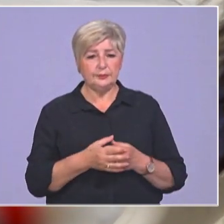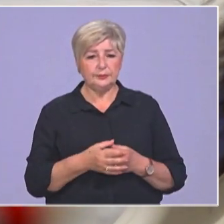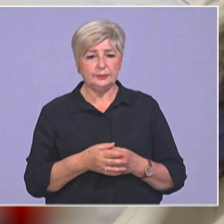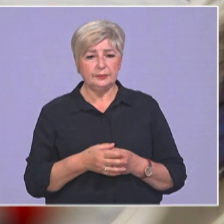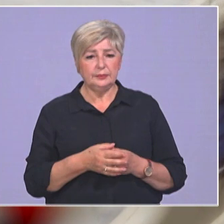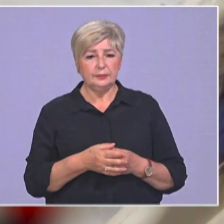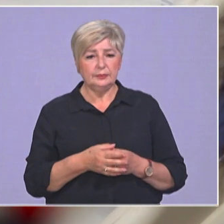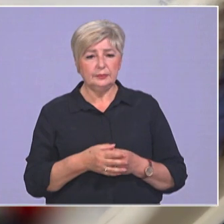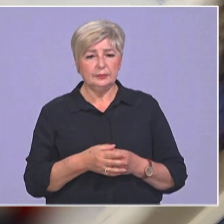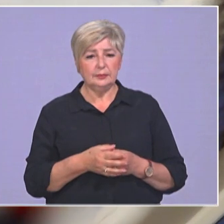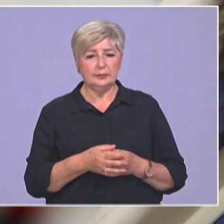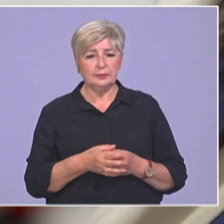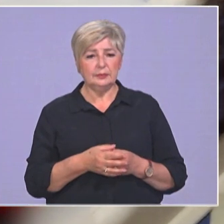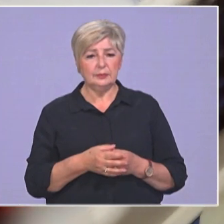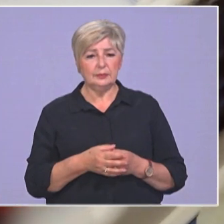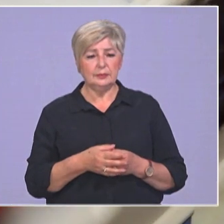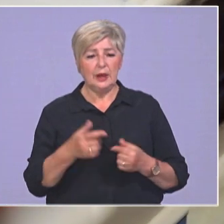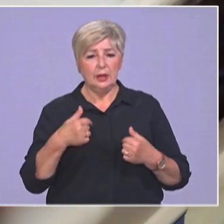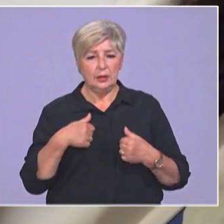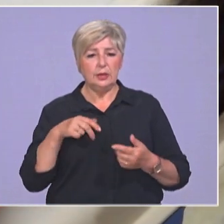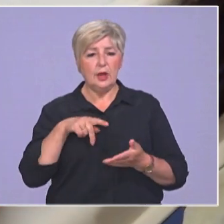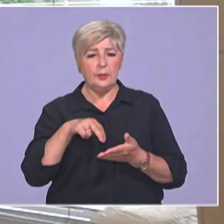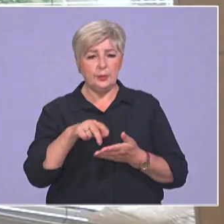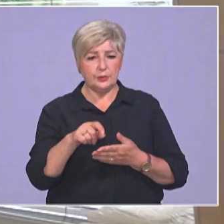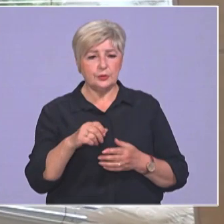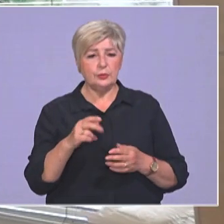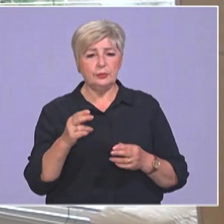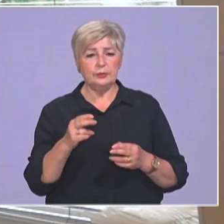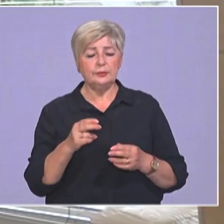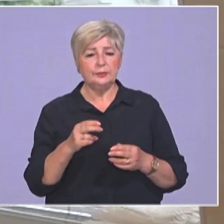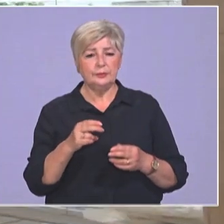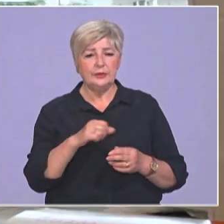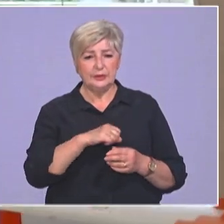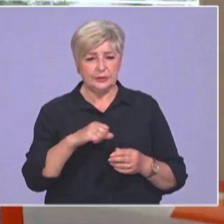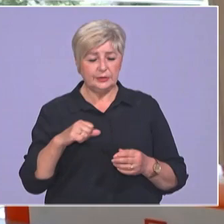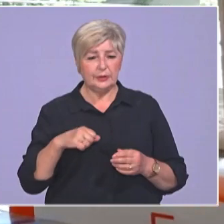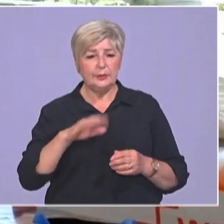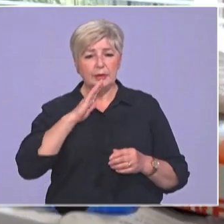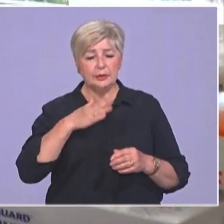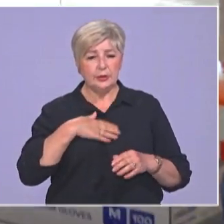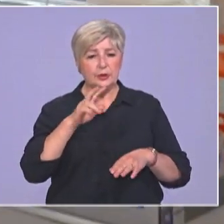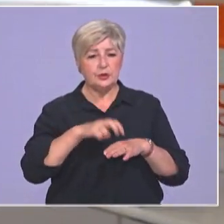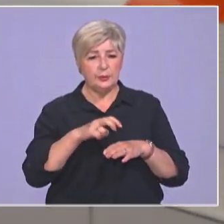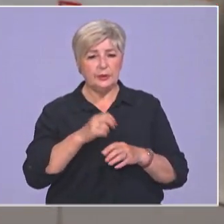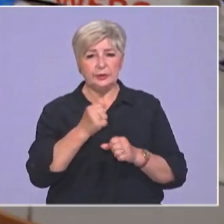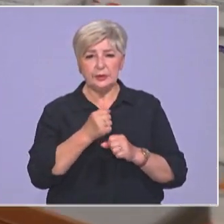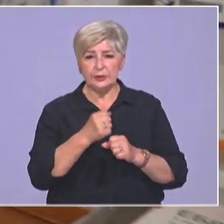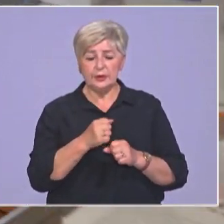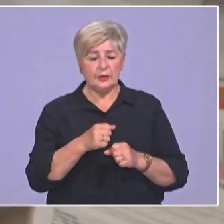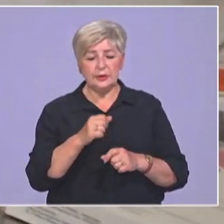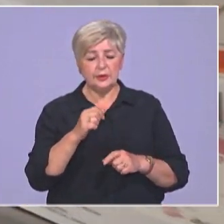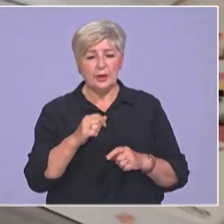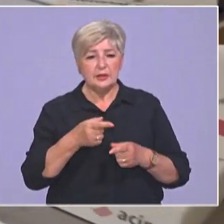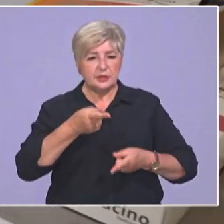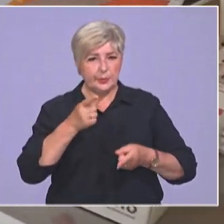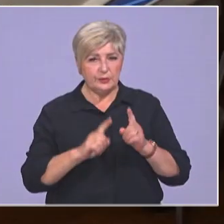Я пішов за Лукін. Наші медики інколи роблять справжнісінькі дива, рятуючи життя